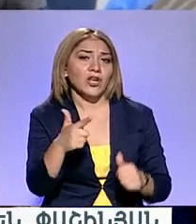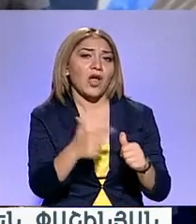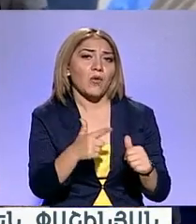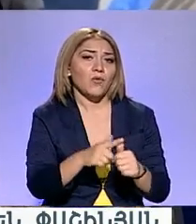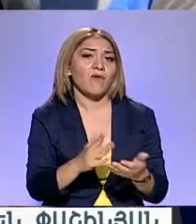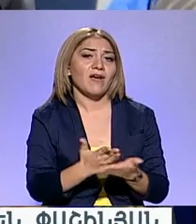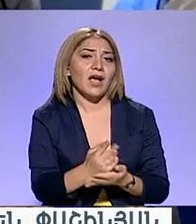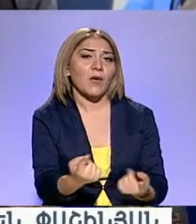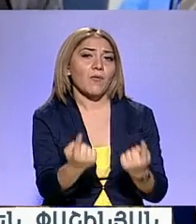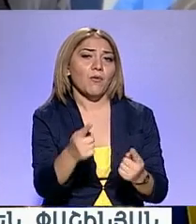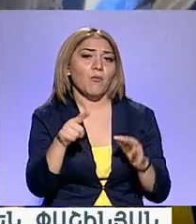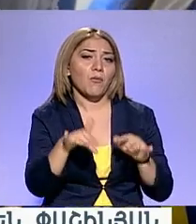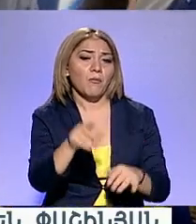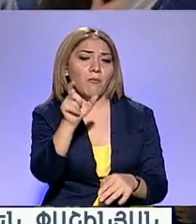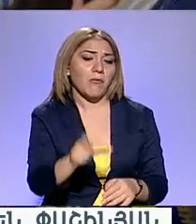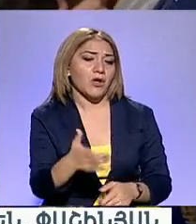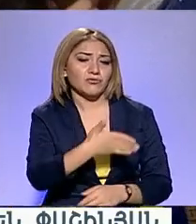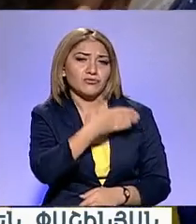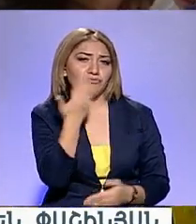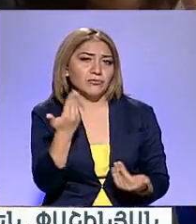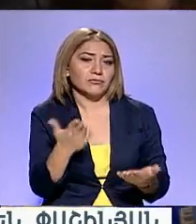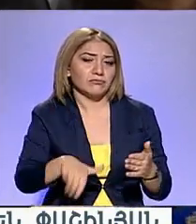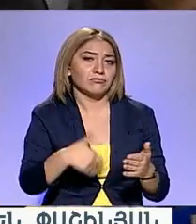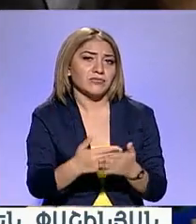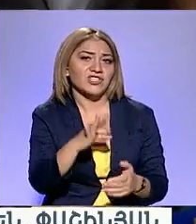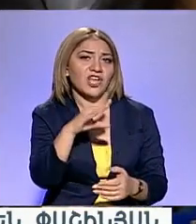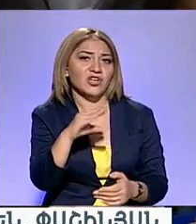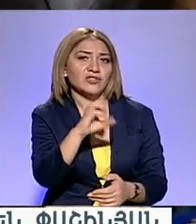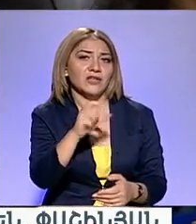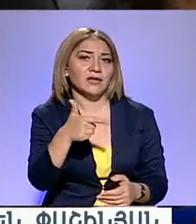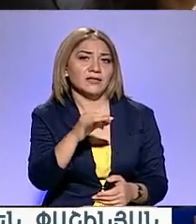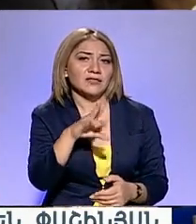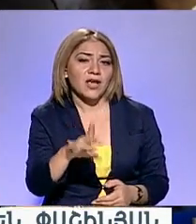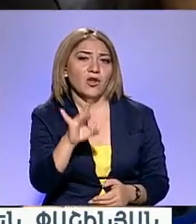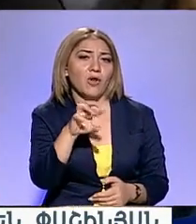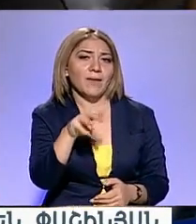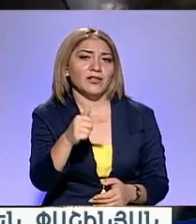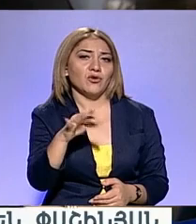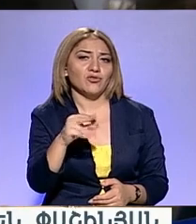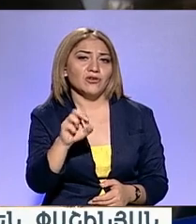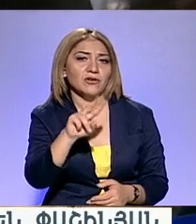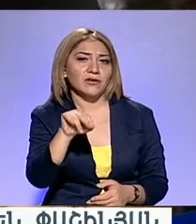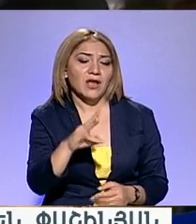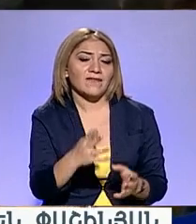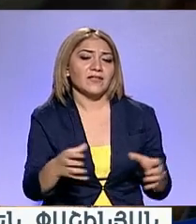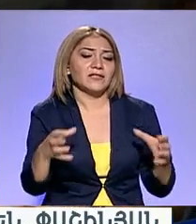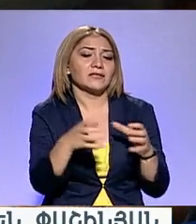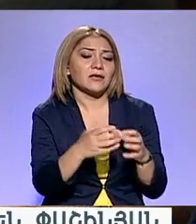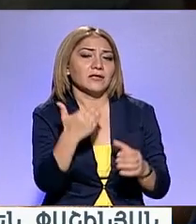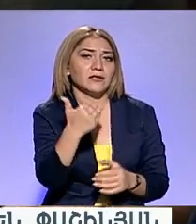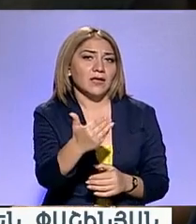գործոն Հայաստանում գոյություն չունի։ Ինչպես Սերժ Սարգսյանը, այնպես էլ Ռոբերտ Քոչարյանը եւ նրա շրջապատը